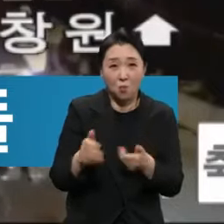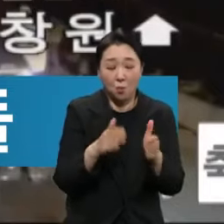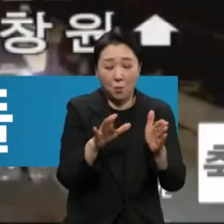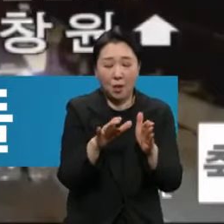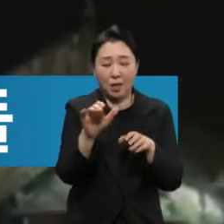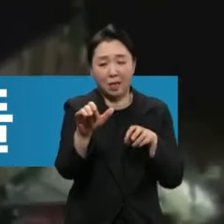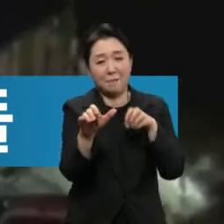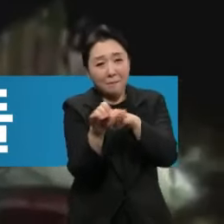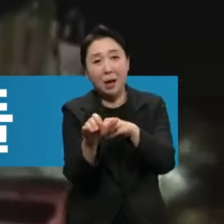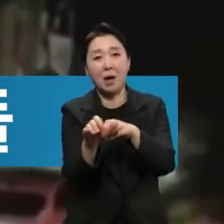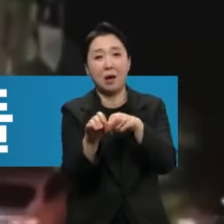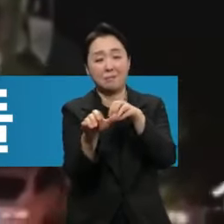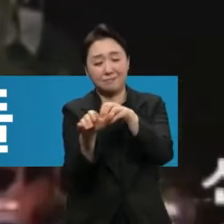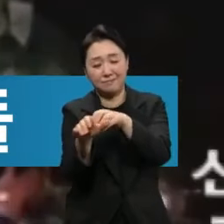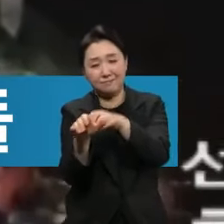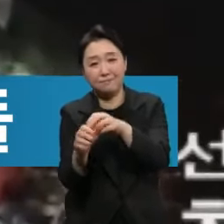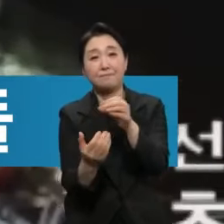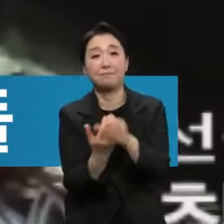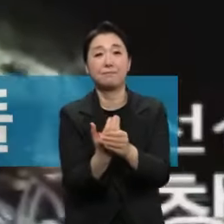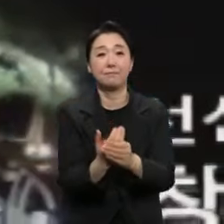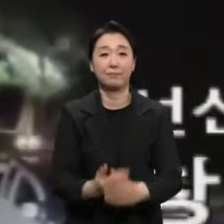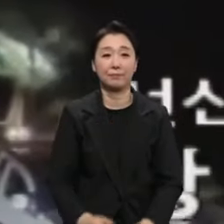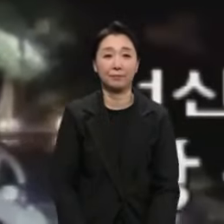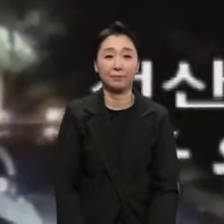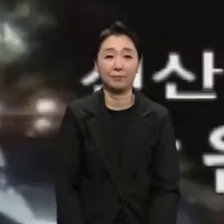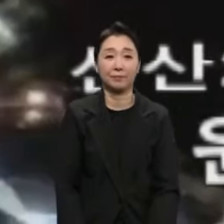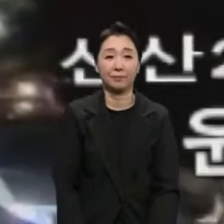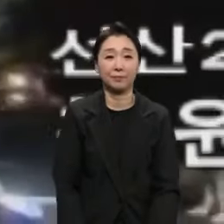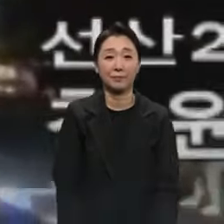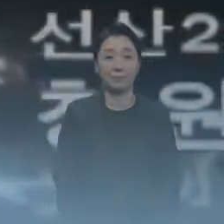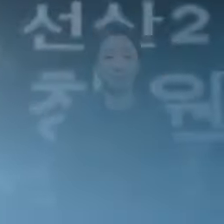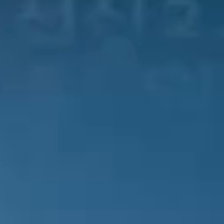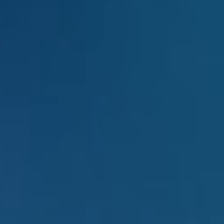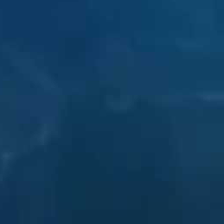화물차를 들이받는 등 연쇄추돌 사고가 났습니다.